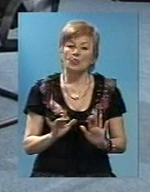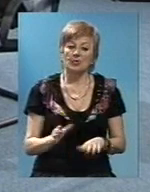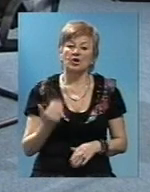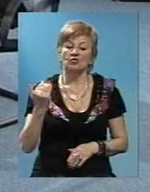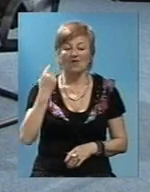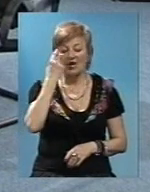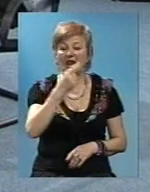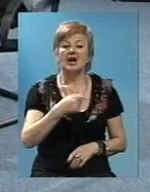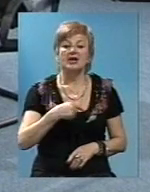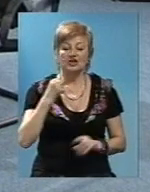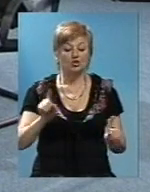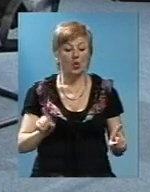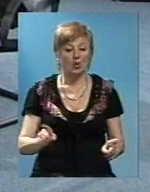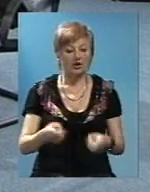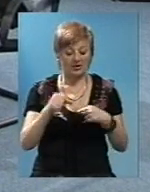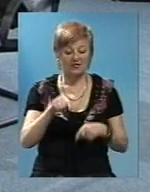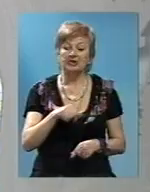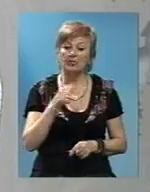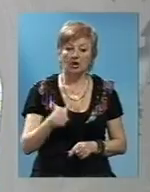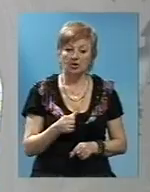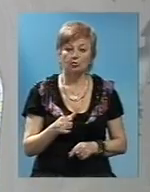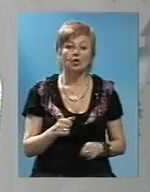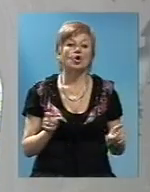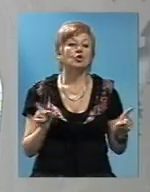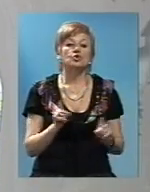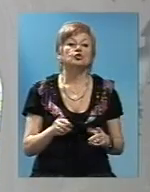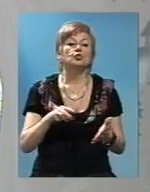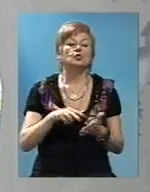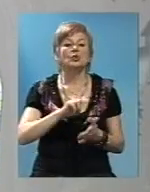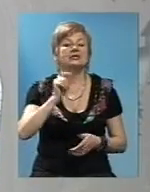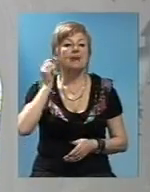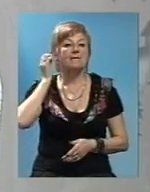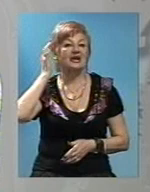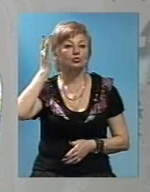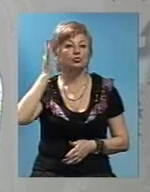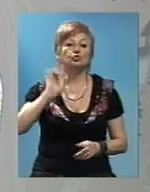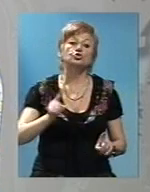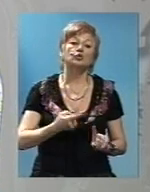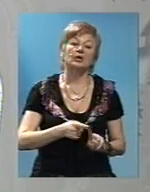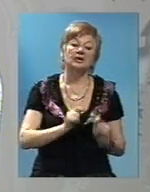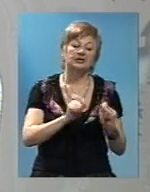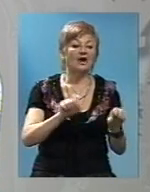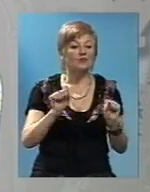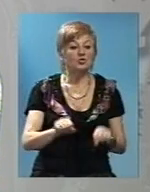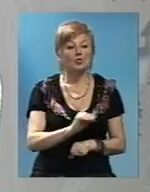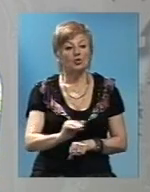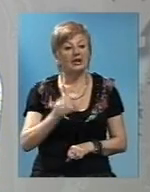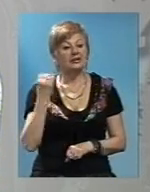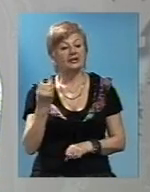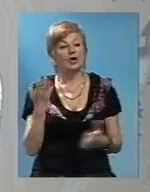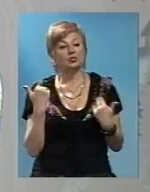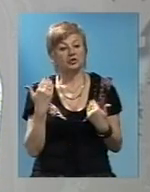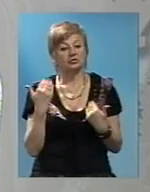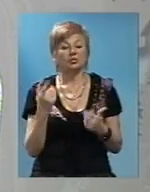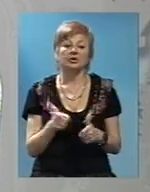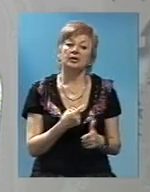особисто реалізовуєте у цьому році. Що ви ставите за мету? Що це? Надати можливість дітям цікаво відпочити, чи в